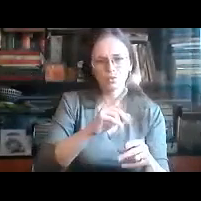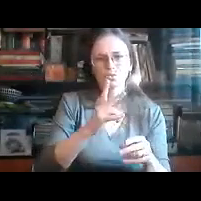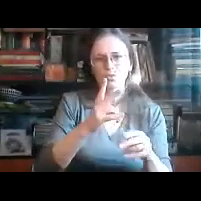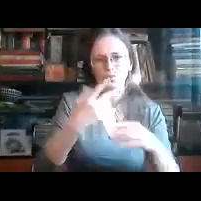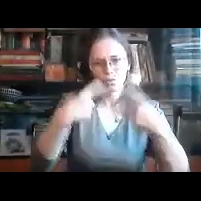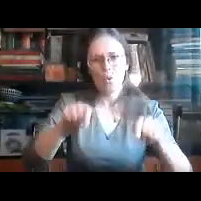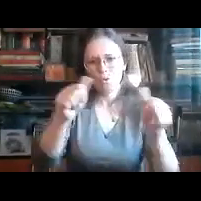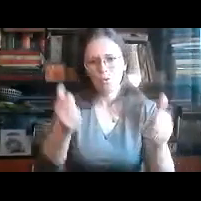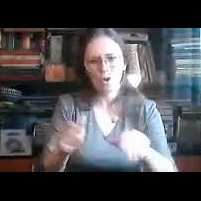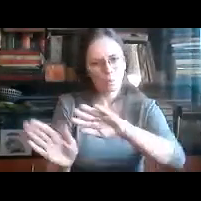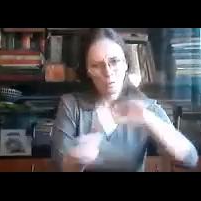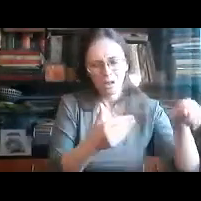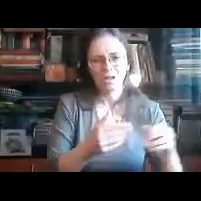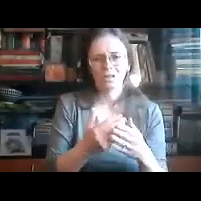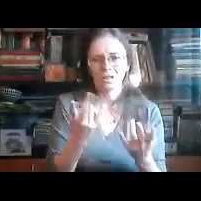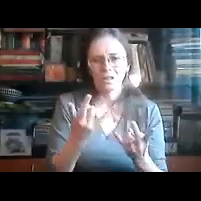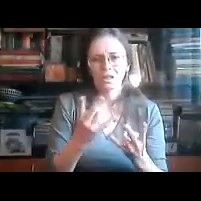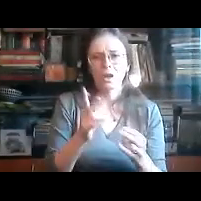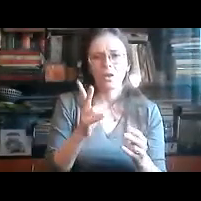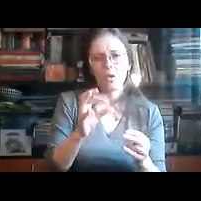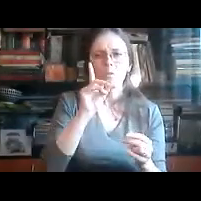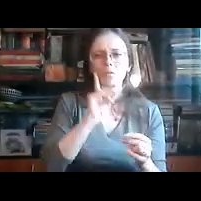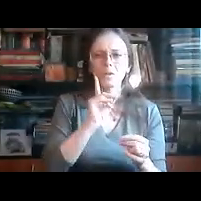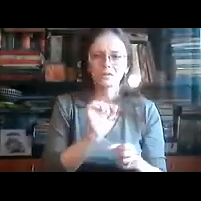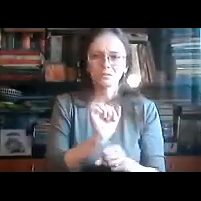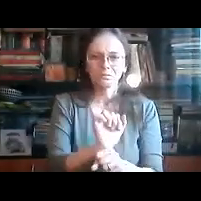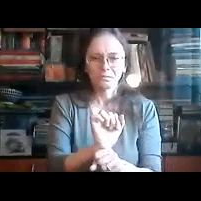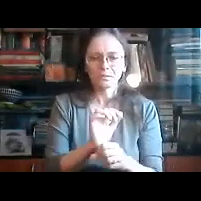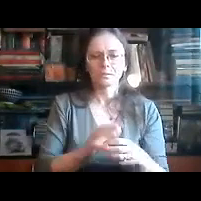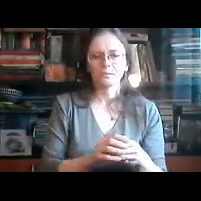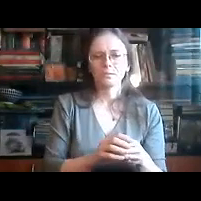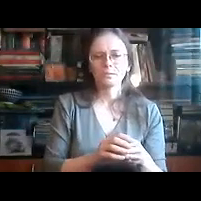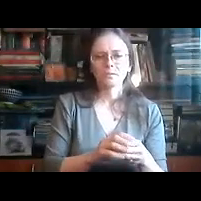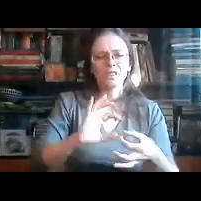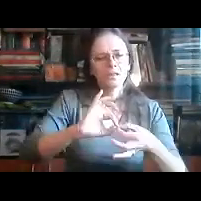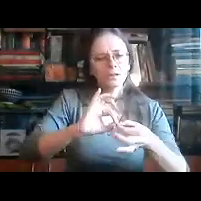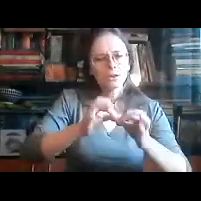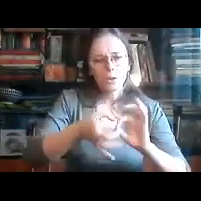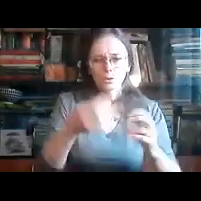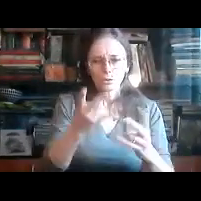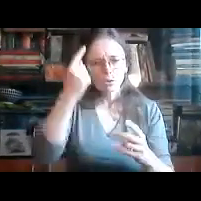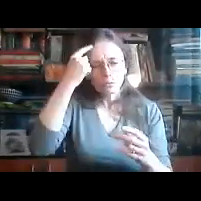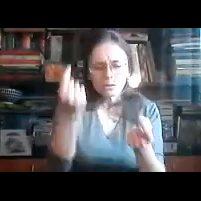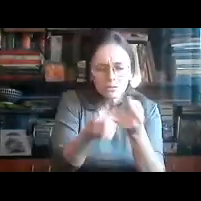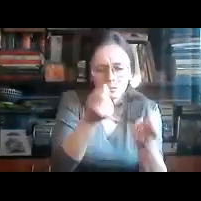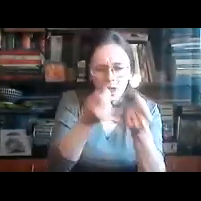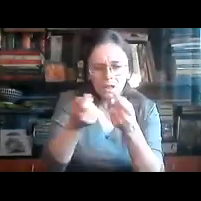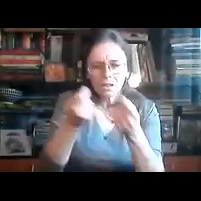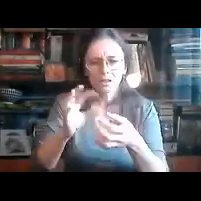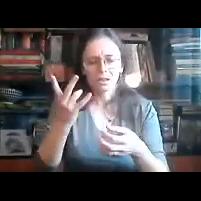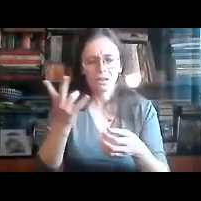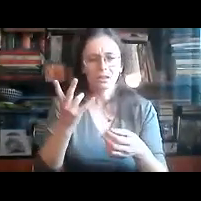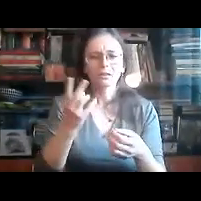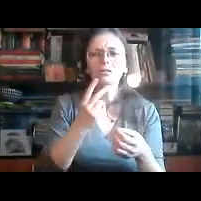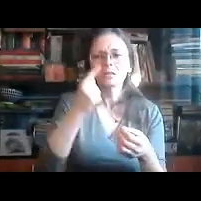То есть, да, через онлайн это сложно, и тогда надо действительно как-то переосмысливать, искать какую-то новую форму,